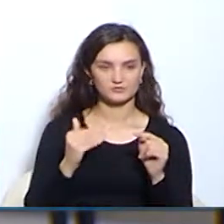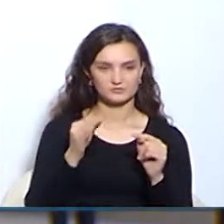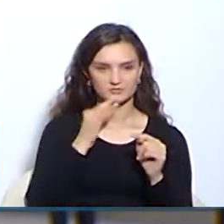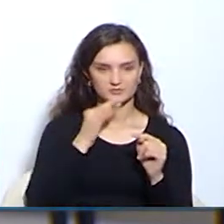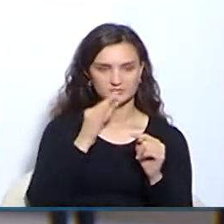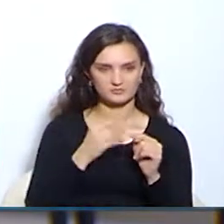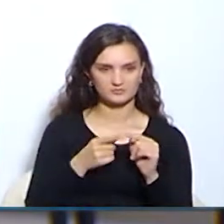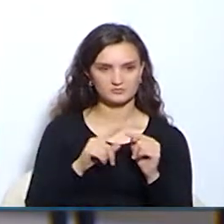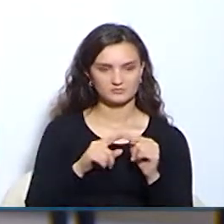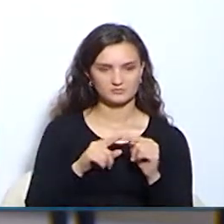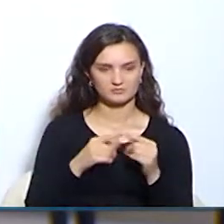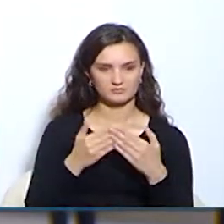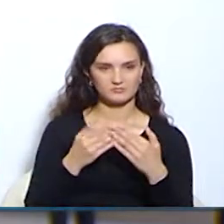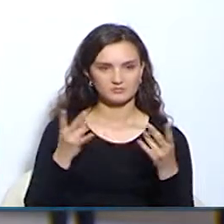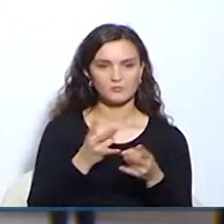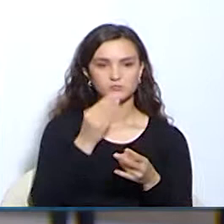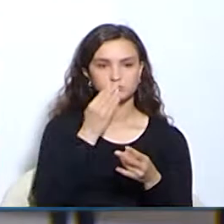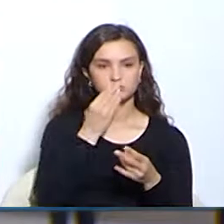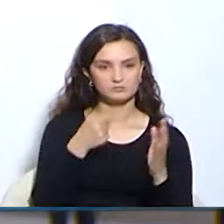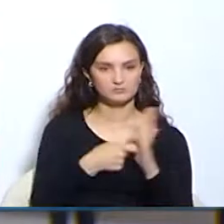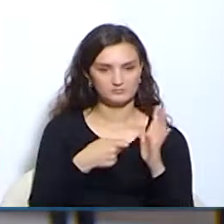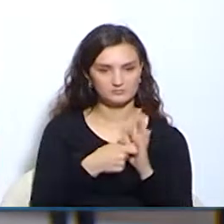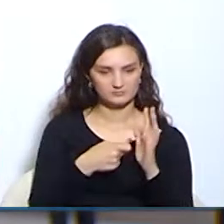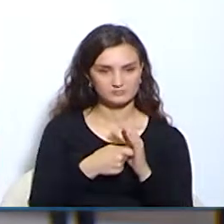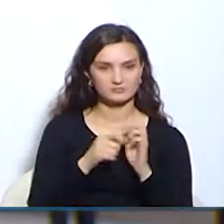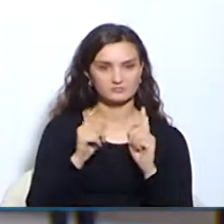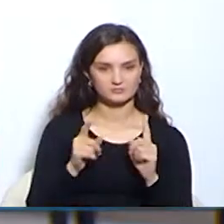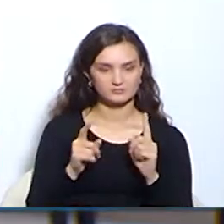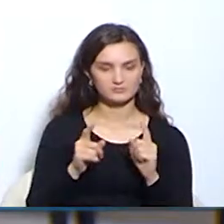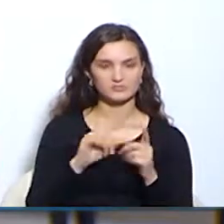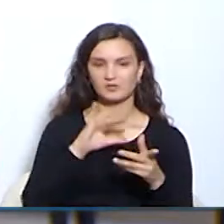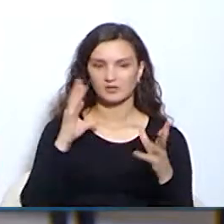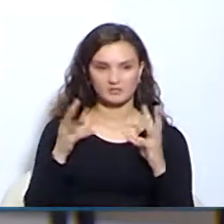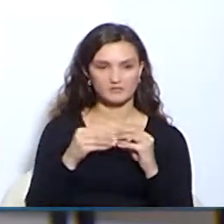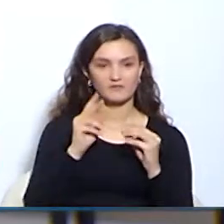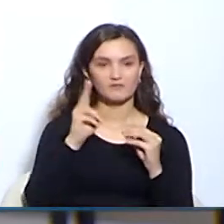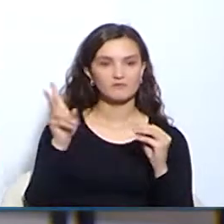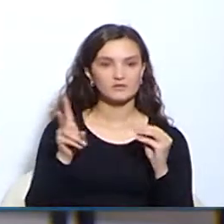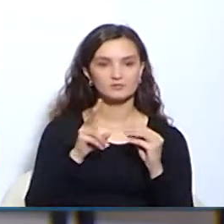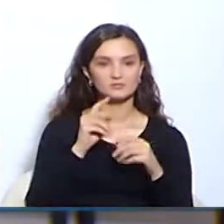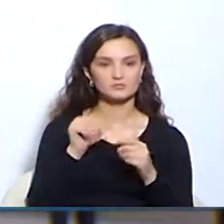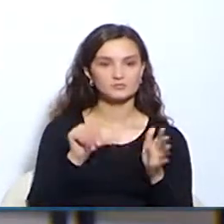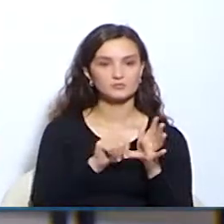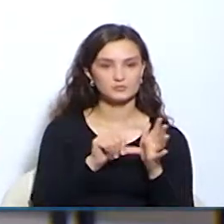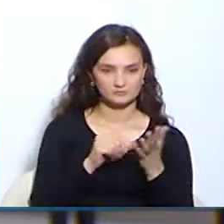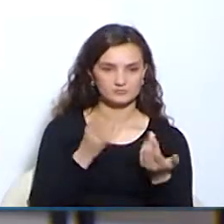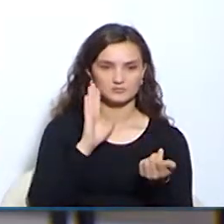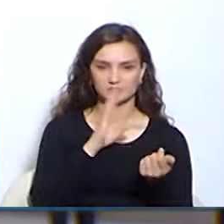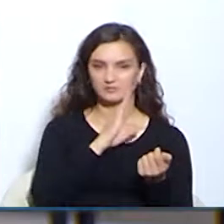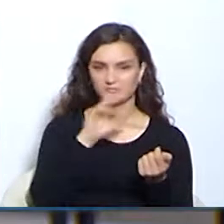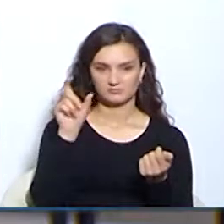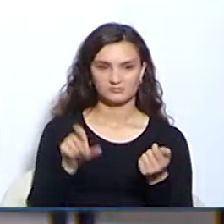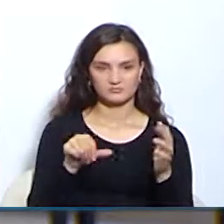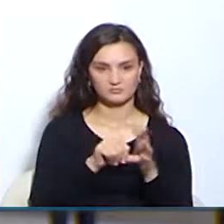ესეთ ფუნდამენტო საჭიროებებს, საკვებს მაგალითად და უსაფრთხოების დაცვას. ასევე ვინ არის ამის უზრუნველყოფილი? რა თქმა უნდა, დედა,